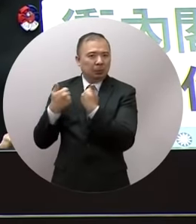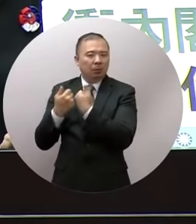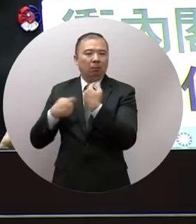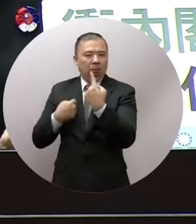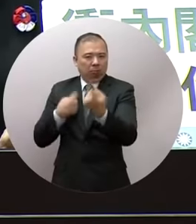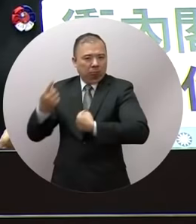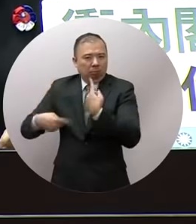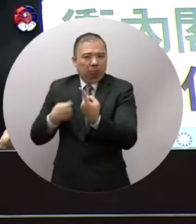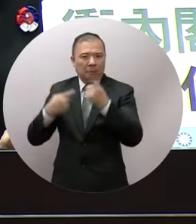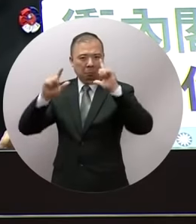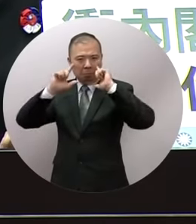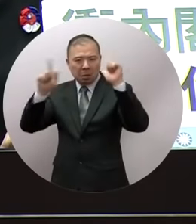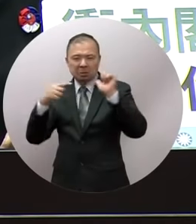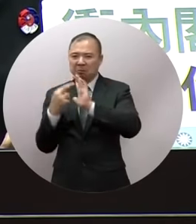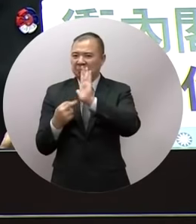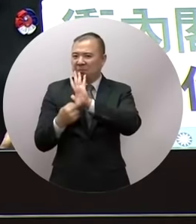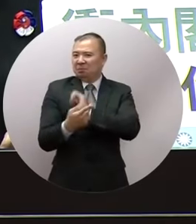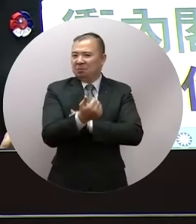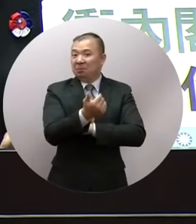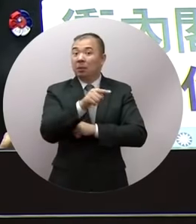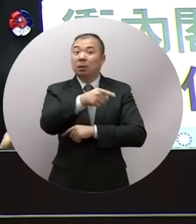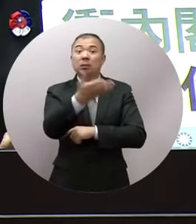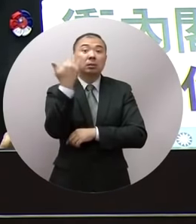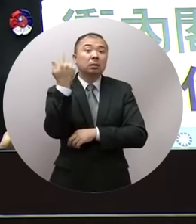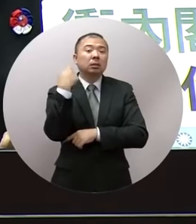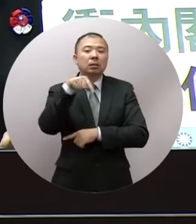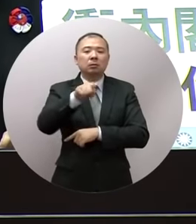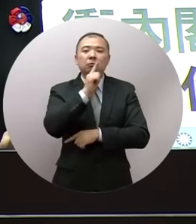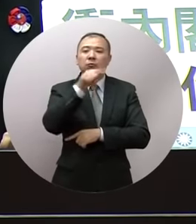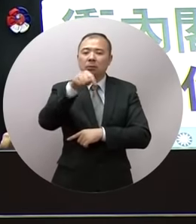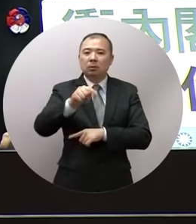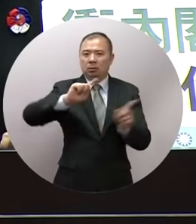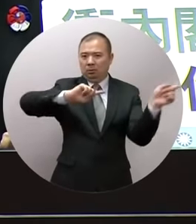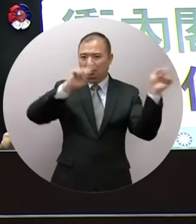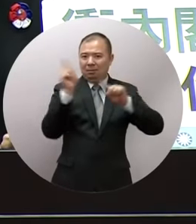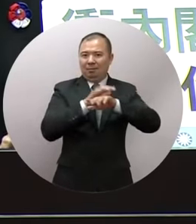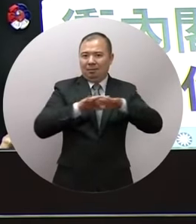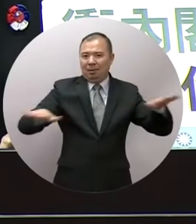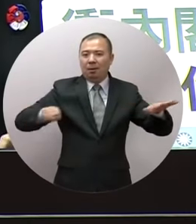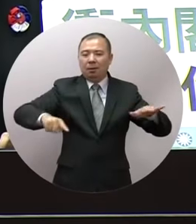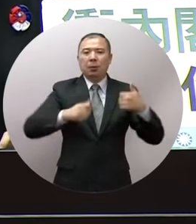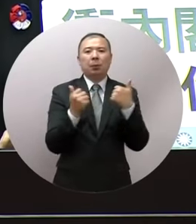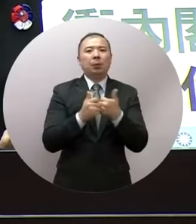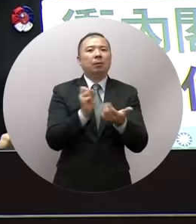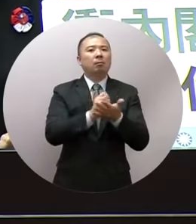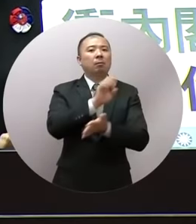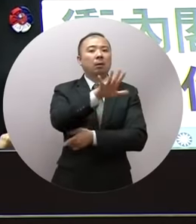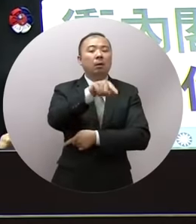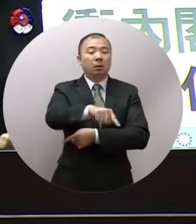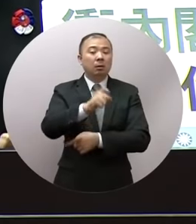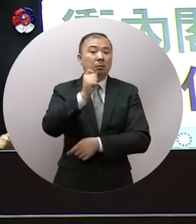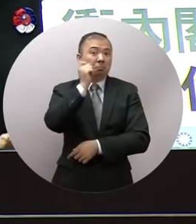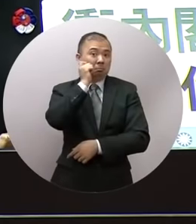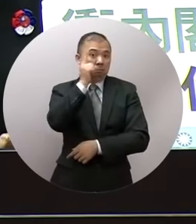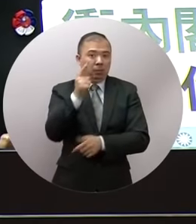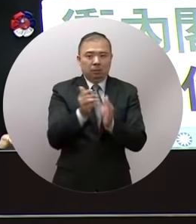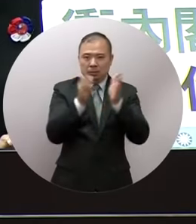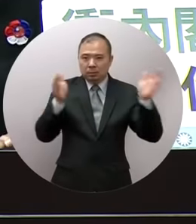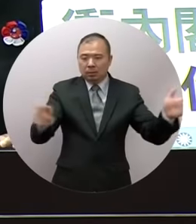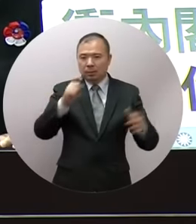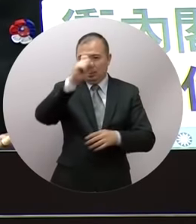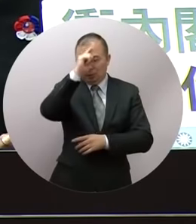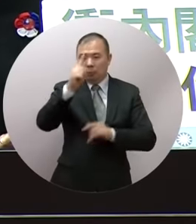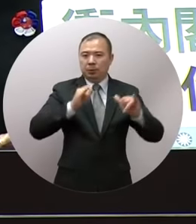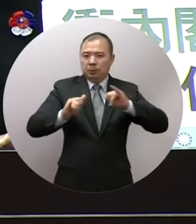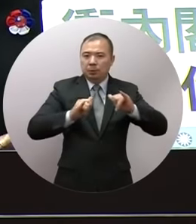主力的开始要用治安汇报，跨部会治安汇报哈。你半年内要搞好治安，